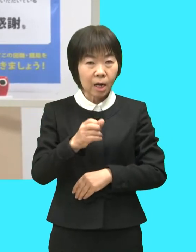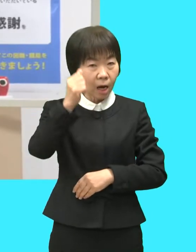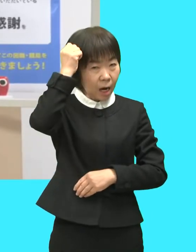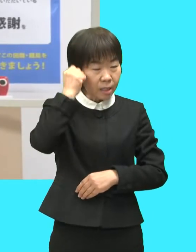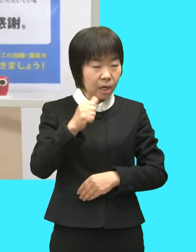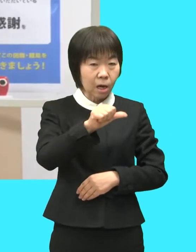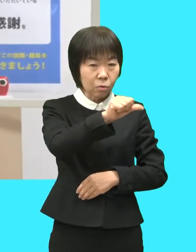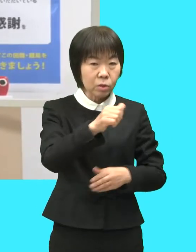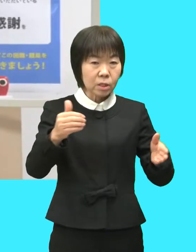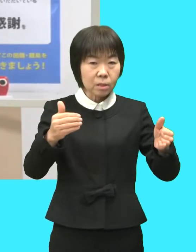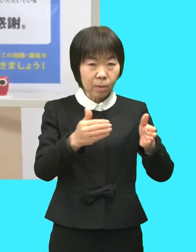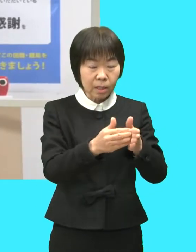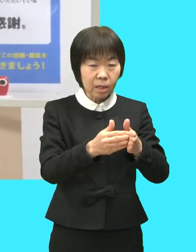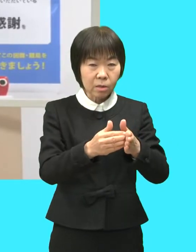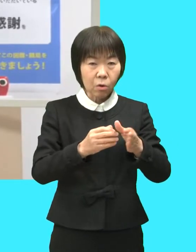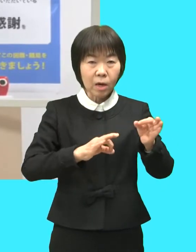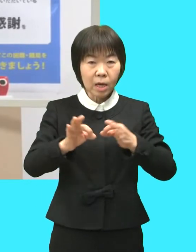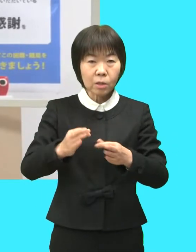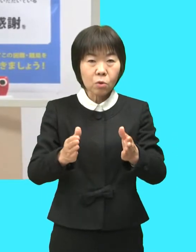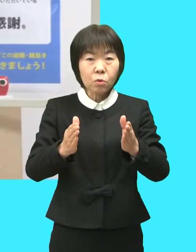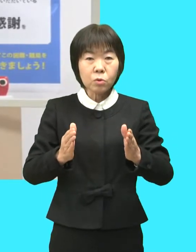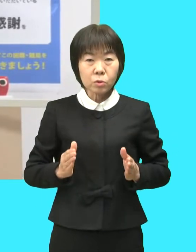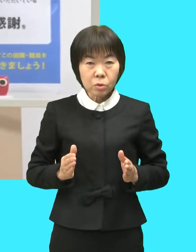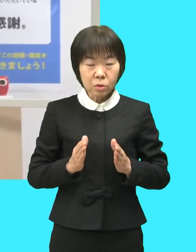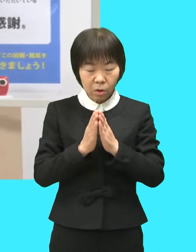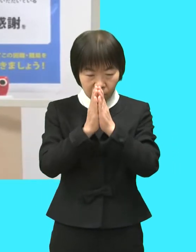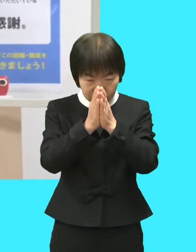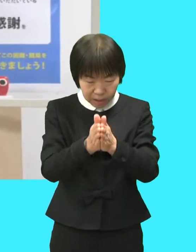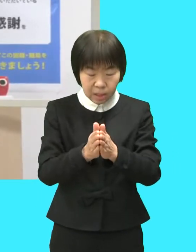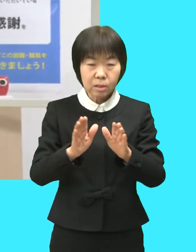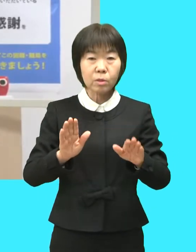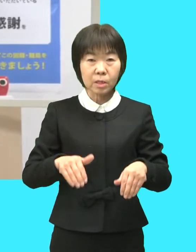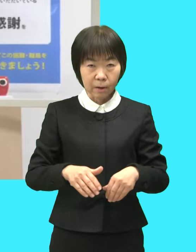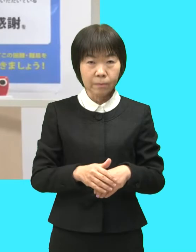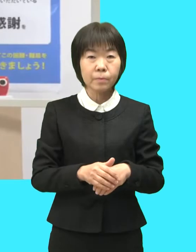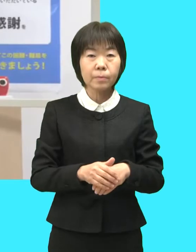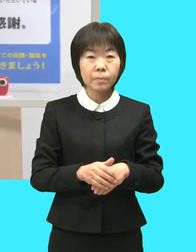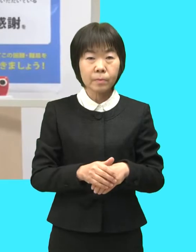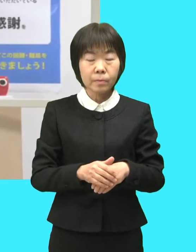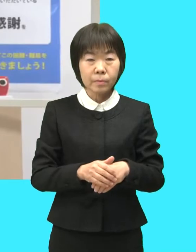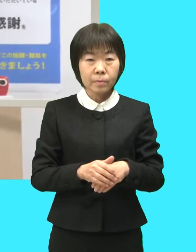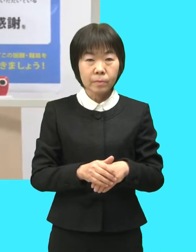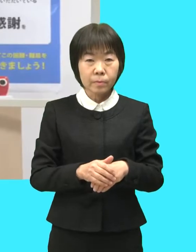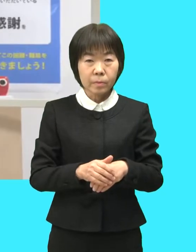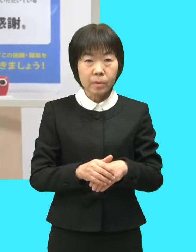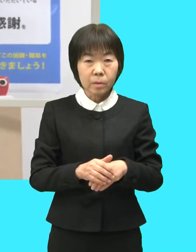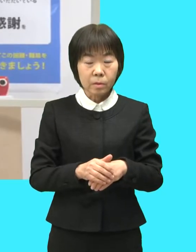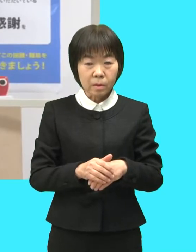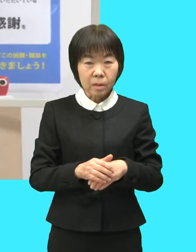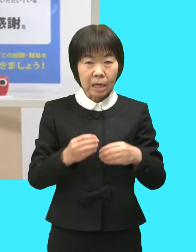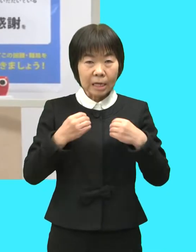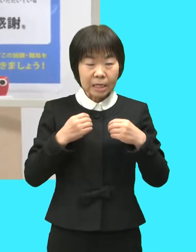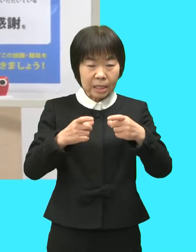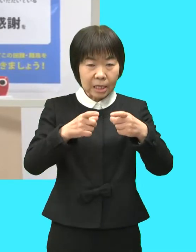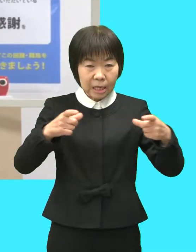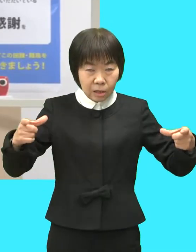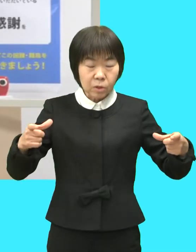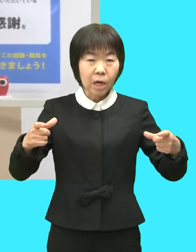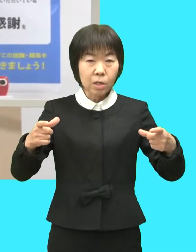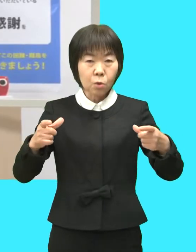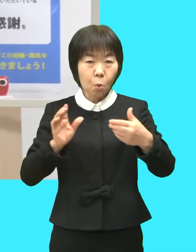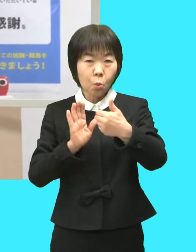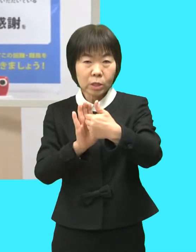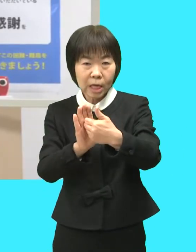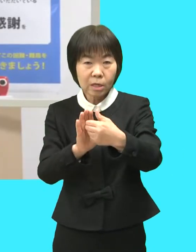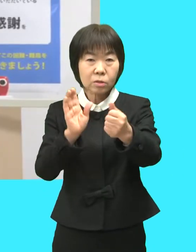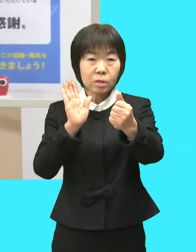前5時までの営業の自粛をお願いしたところであります。これ以上の感染拡大を防